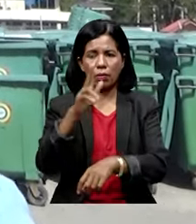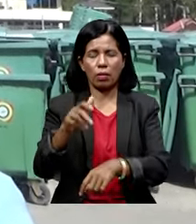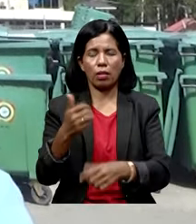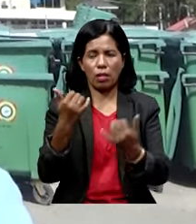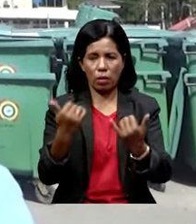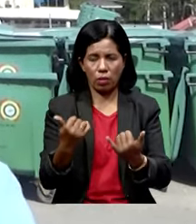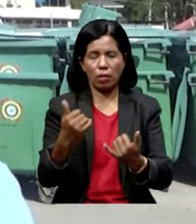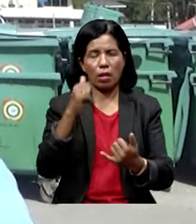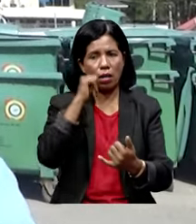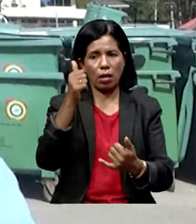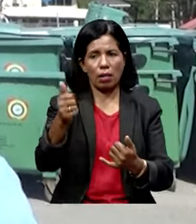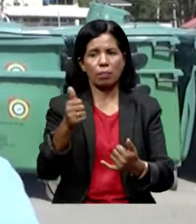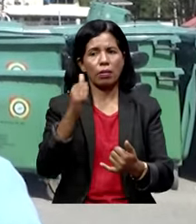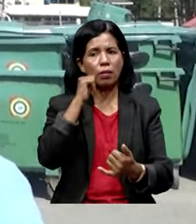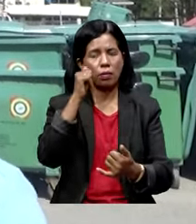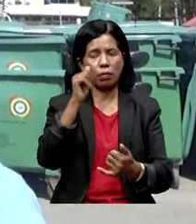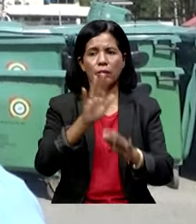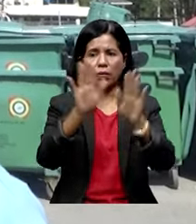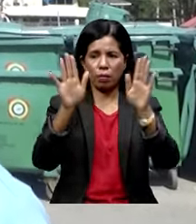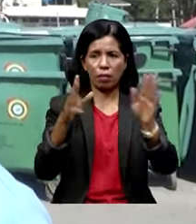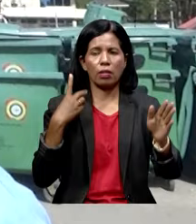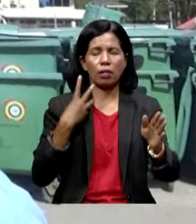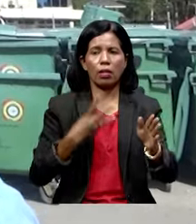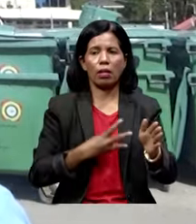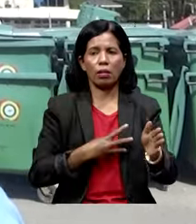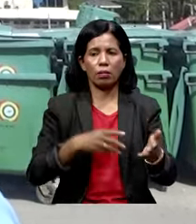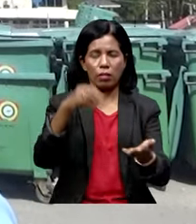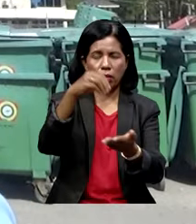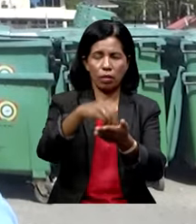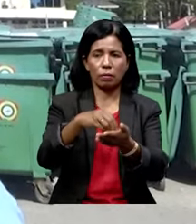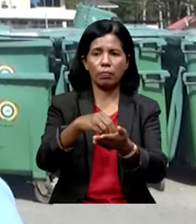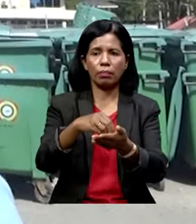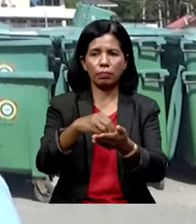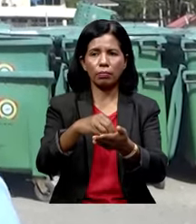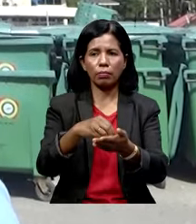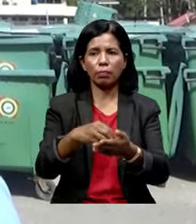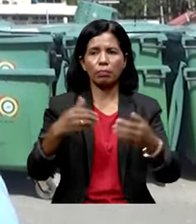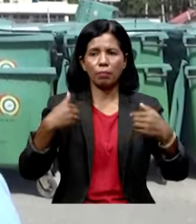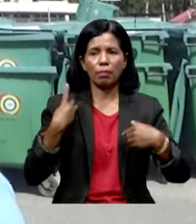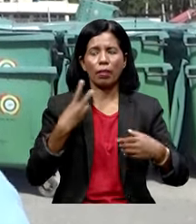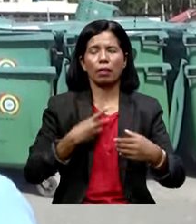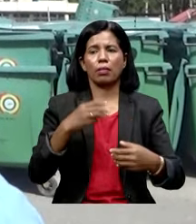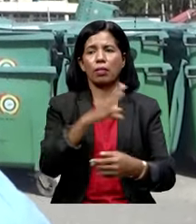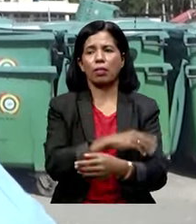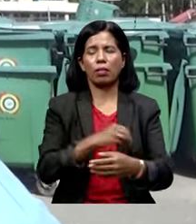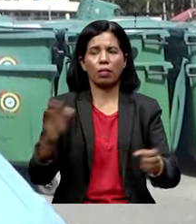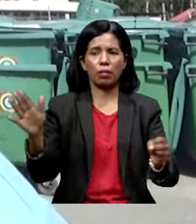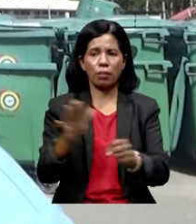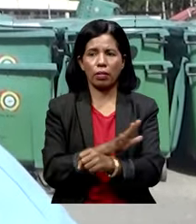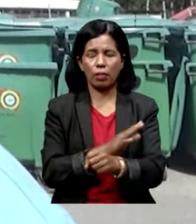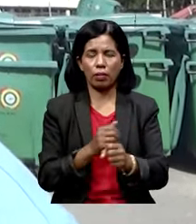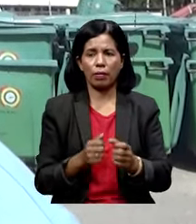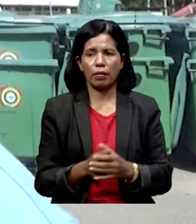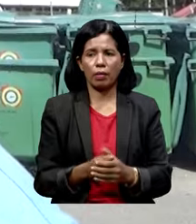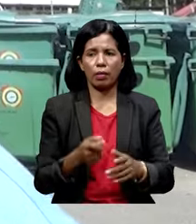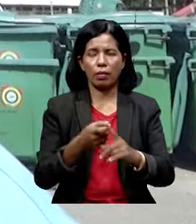abans domingo, a mim dia cala dia, a mim tem ser completa